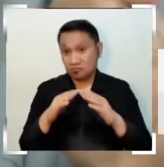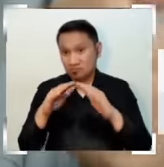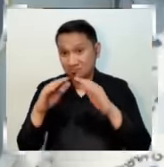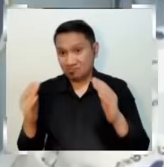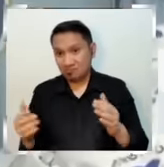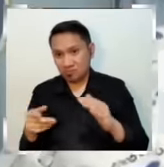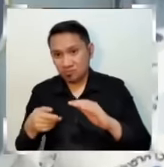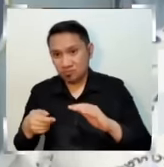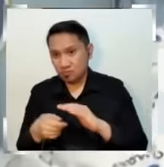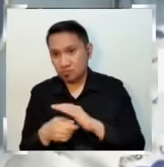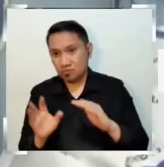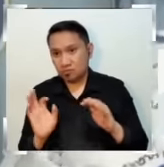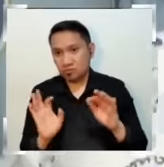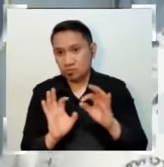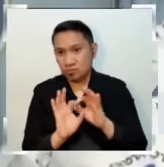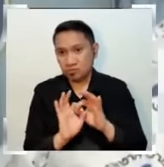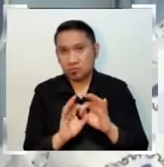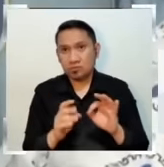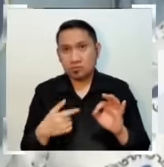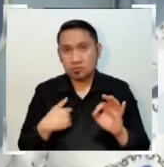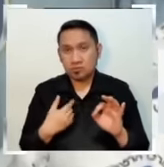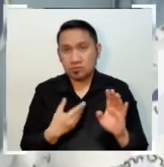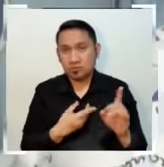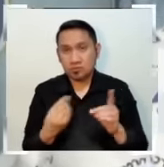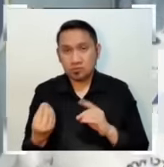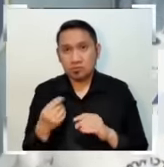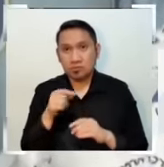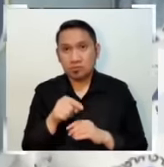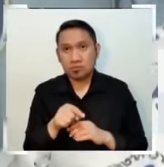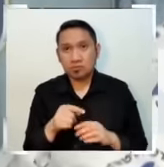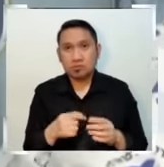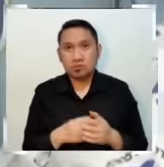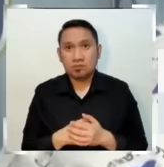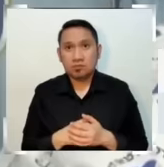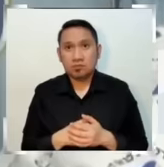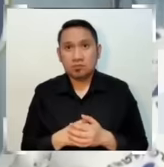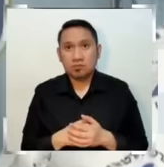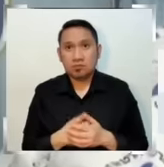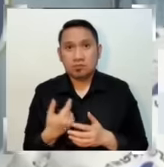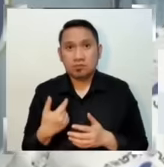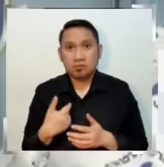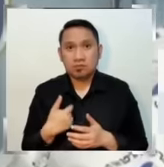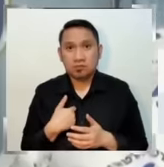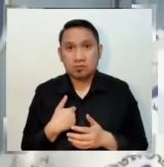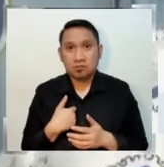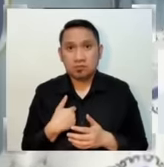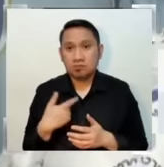luck yun eh. Ginawa ko, punta ko sa alaga ko. At sabi ko,